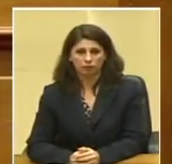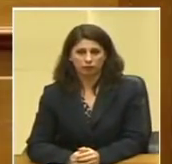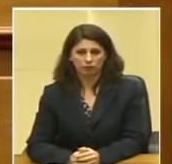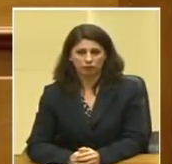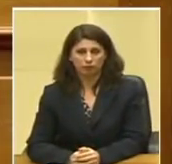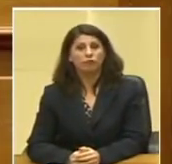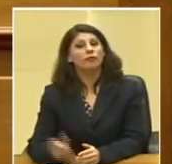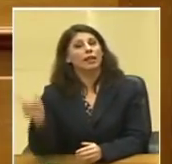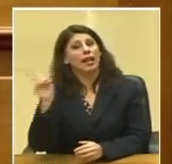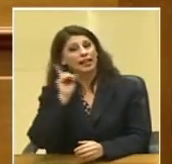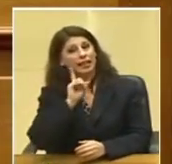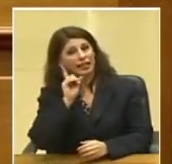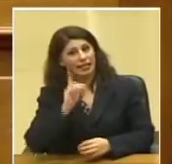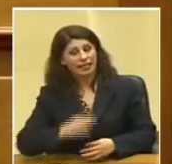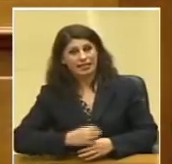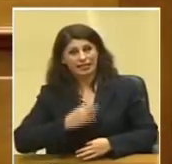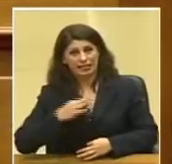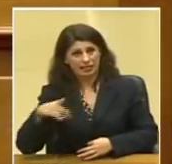Κυρίες και κύριοι συνάδελφοι,